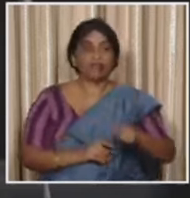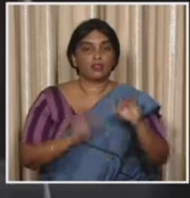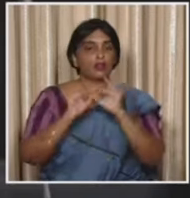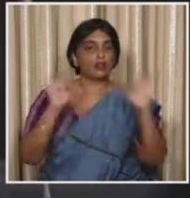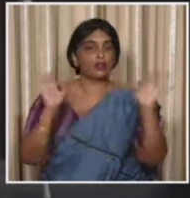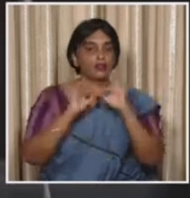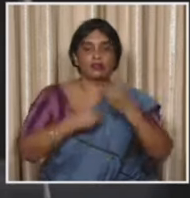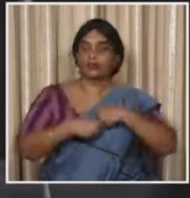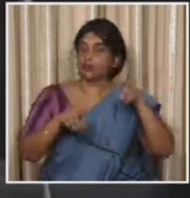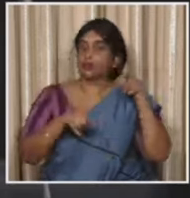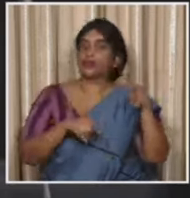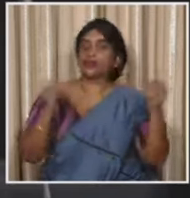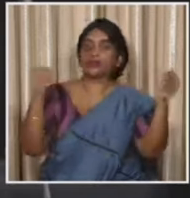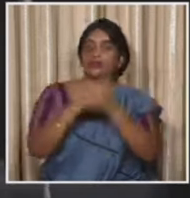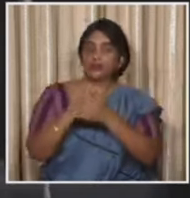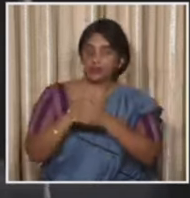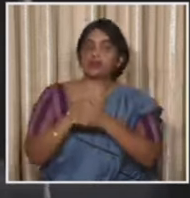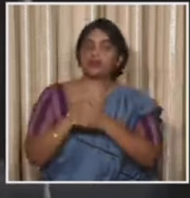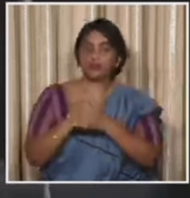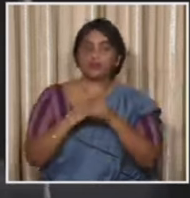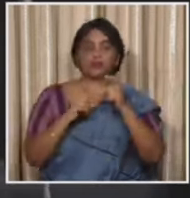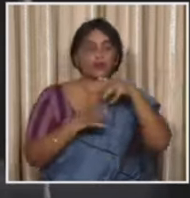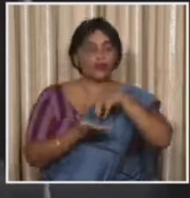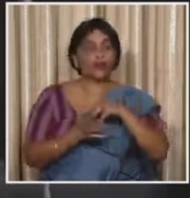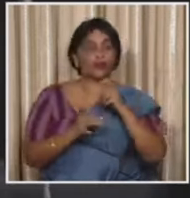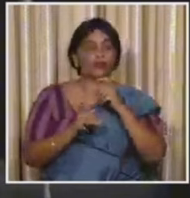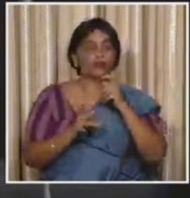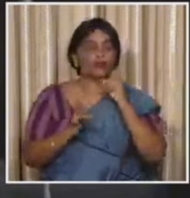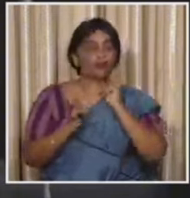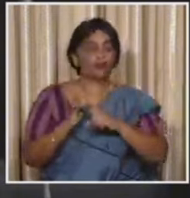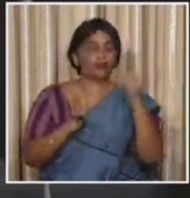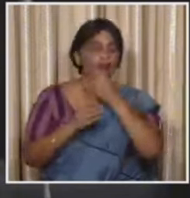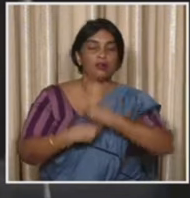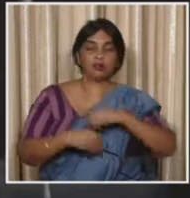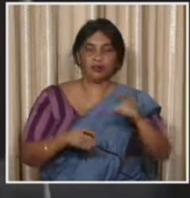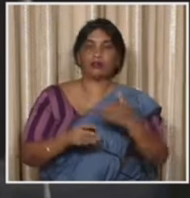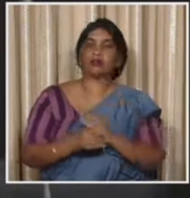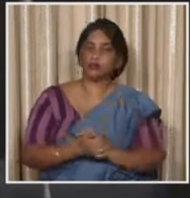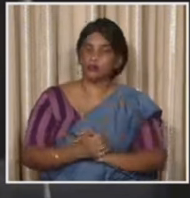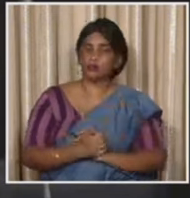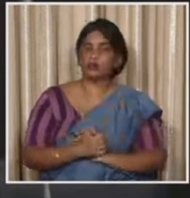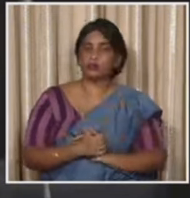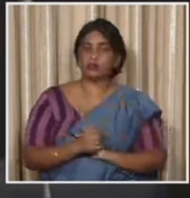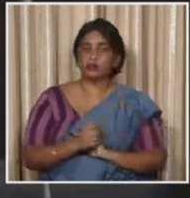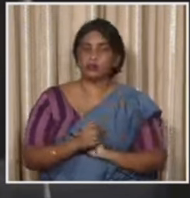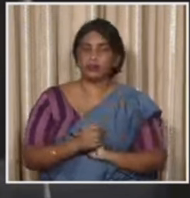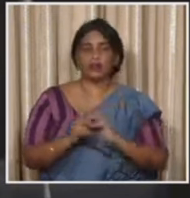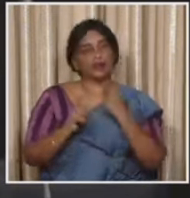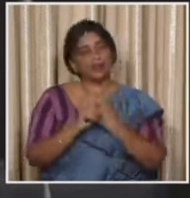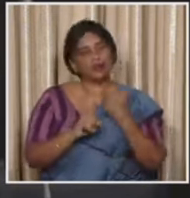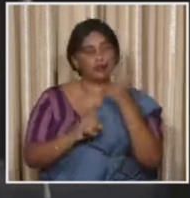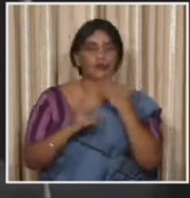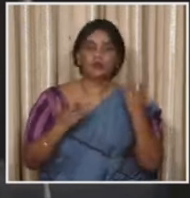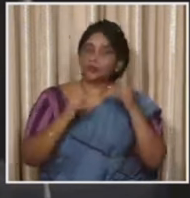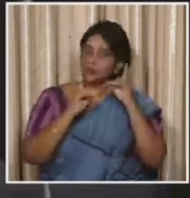බෙදනවා. ඒකේ පිටිපස්සේ තියාගෙන ඒ දිස්ත්‍රික් සංවිධායකගේ අරක්කු බෙදනවා. මිනිහත් බෙද බෙද කසිප්පු වෙන්න පුළුවන්. එතකොට